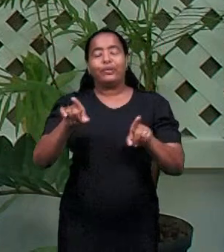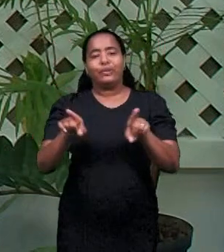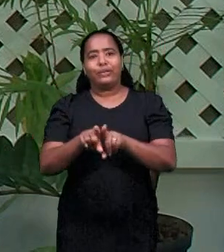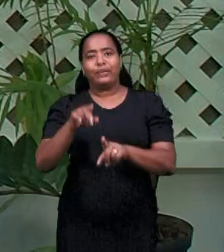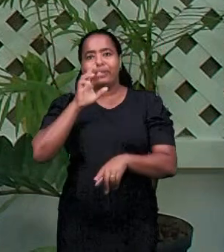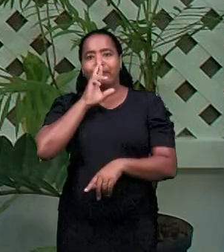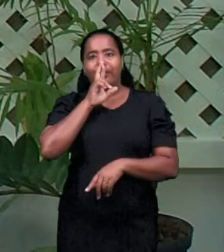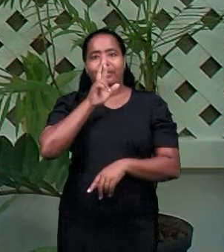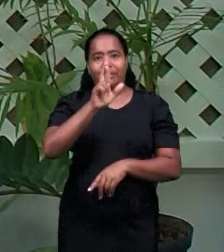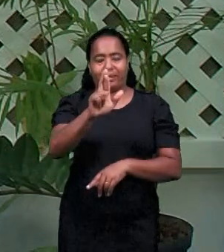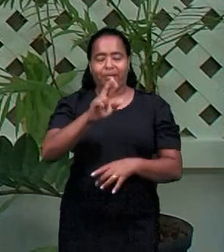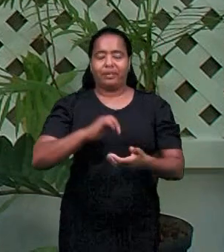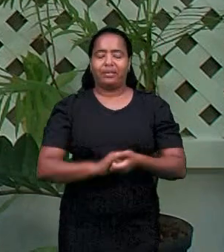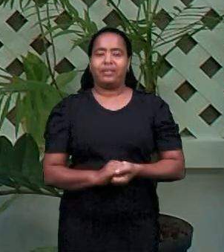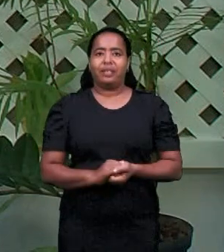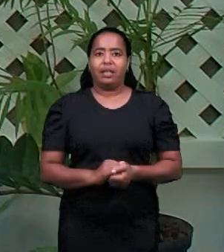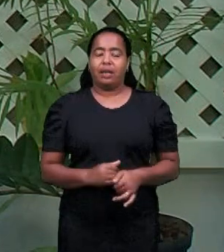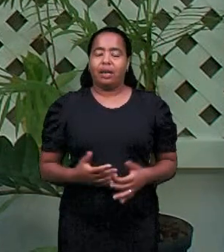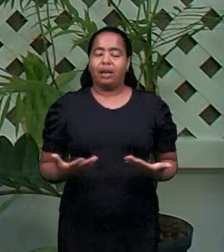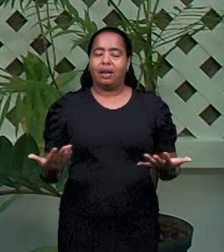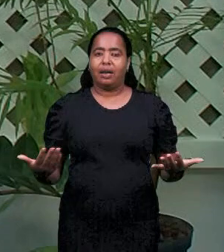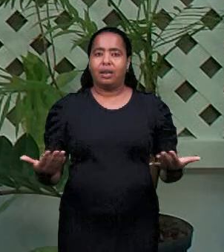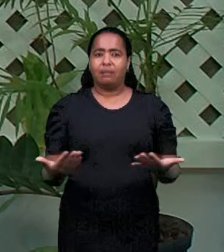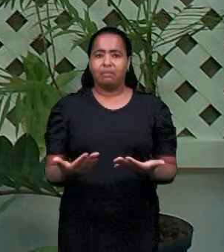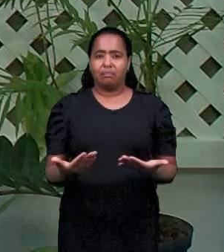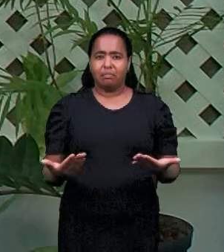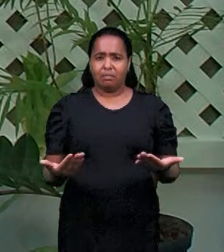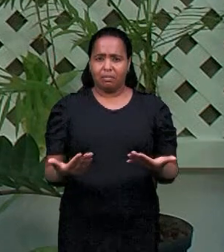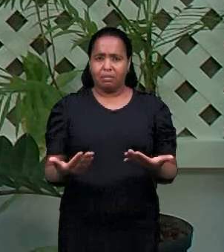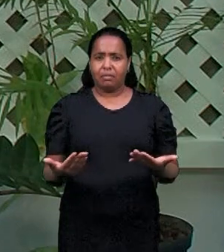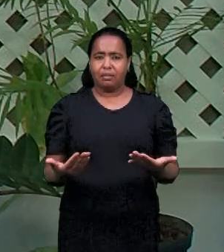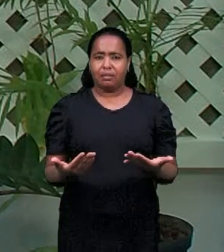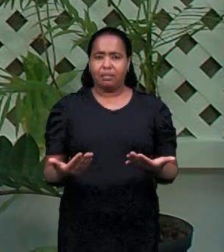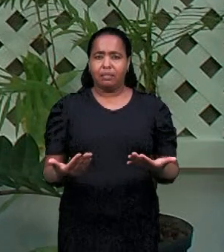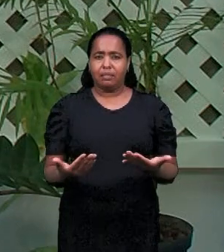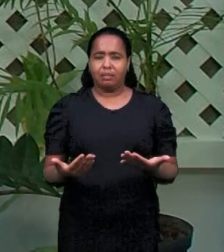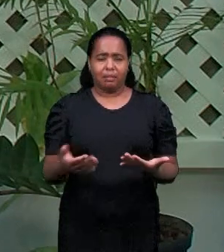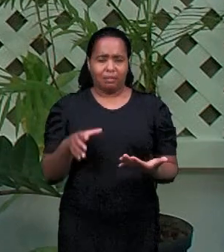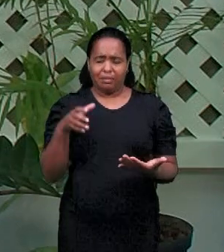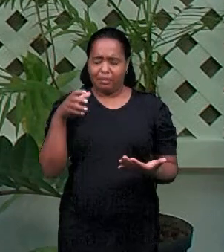donc, nous allons passer rapidement